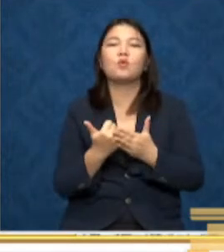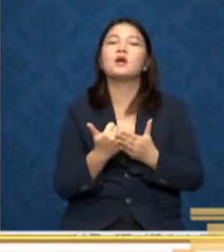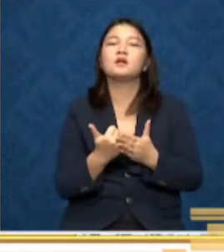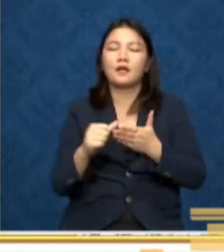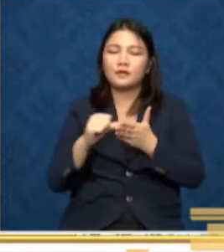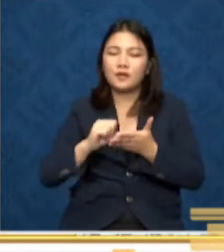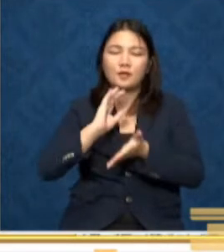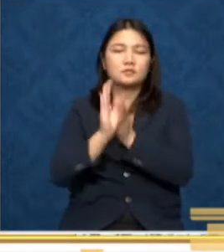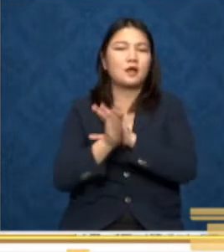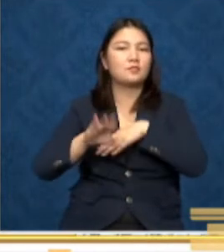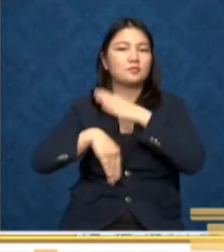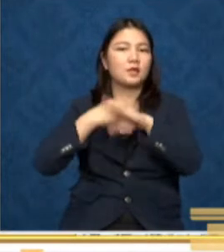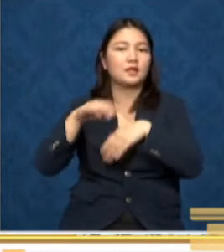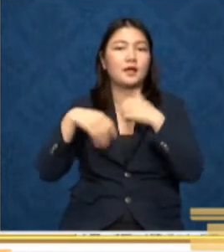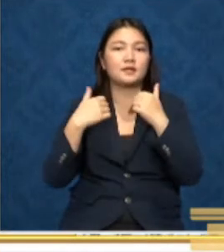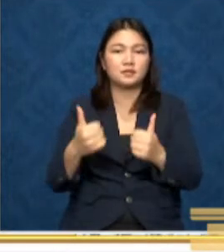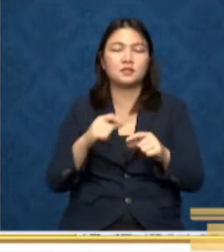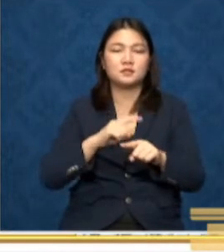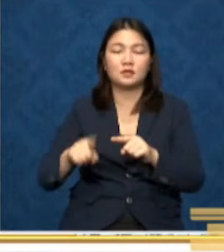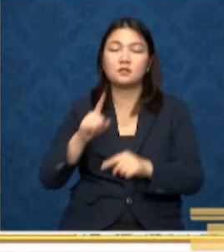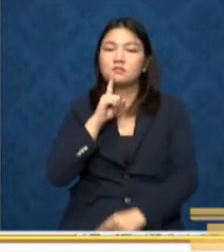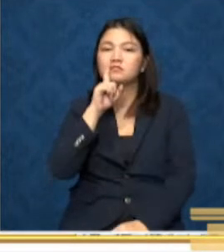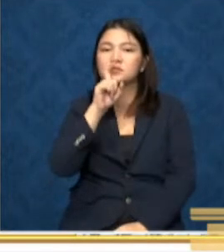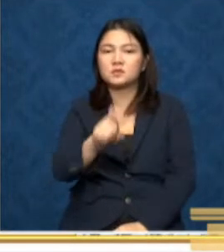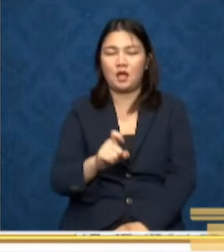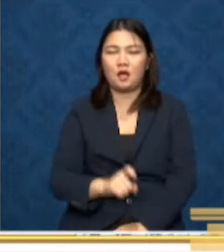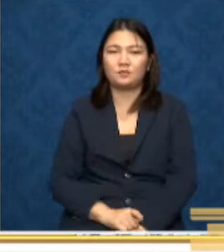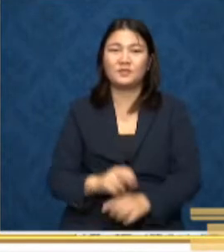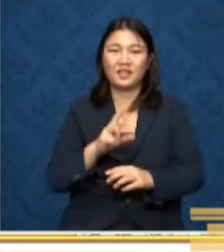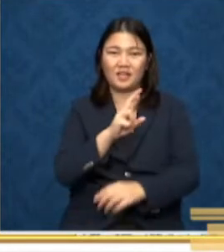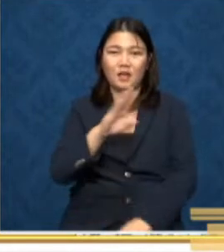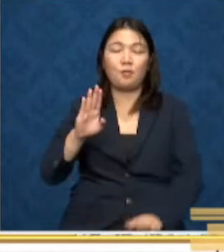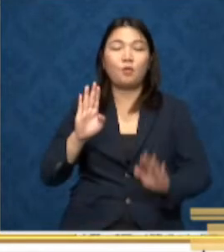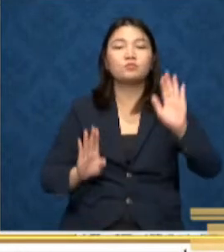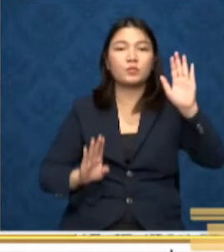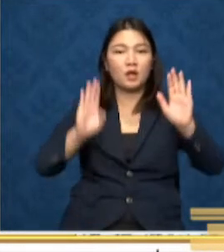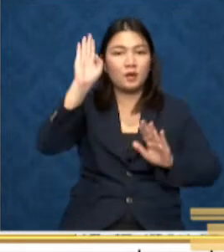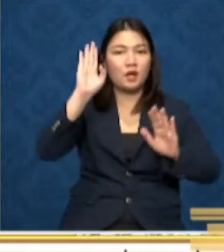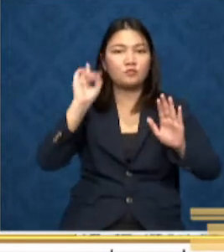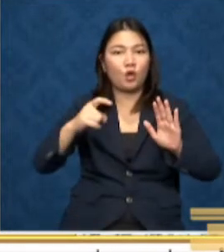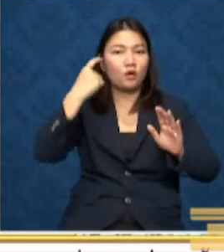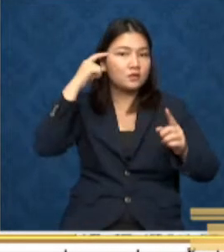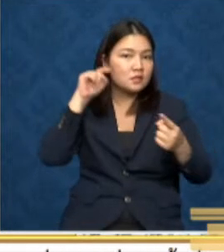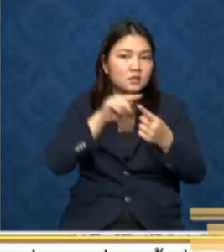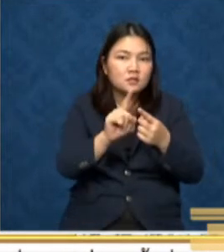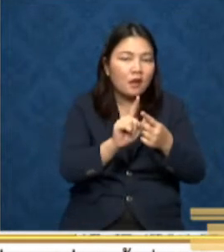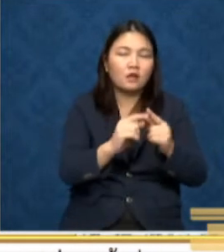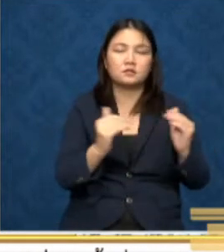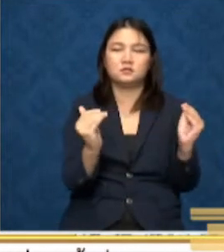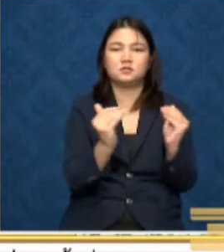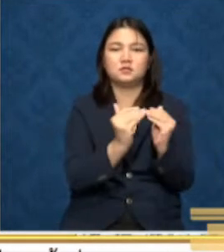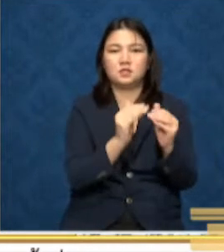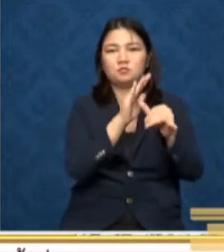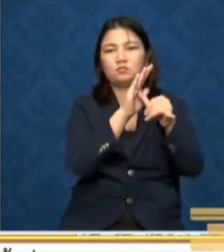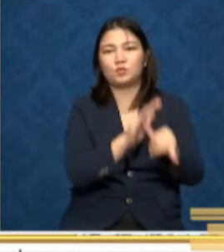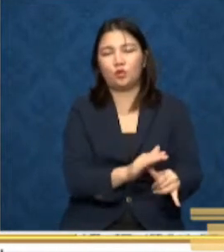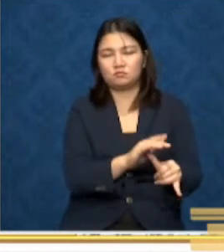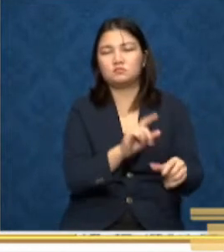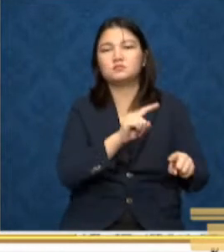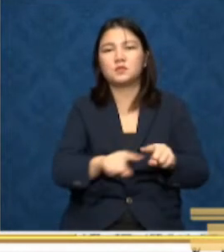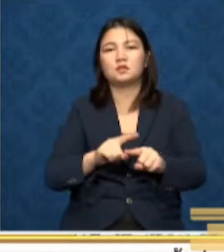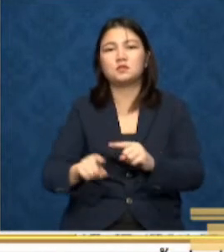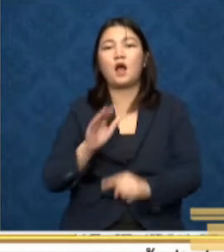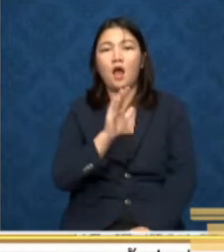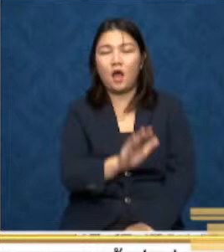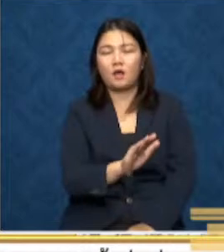รรมค่ะซึ่งคำถามคือระบบประชาธิปไตยที่เพิ่งเริ่มต้นควรคำนึงถึงการละเมิดสิทธิมนุษยชนอย่างไร้แรงอย่างไร3